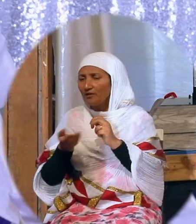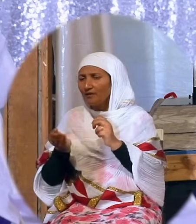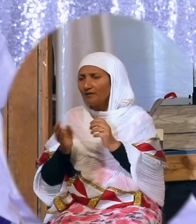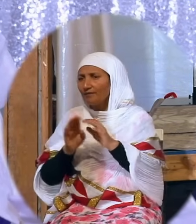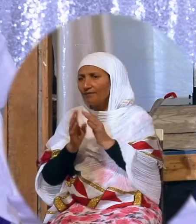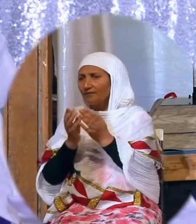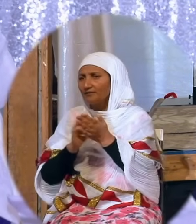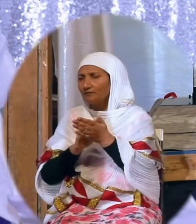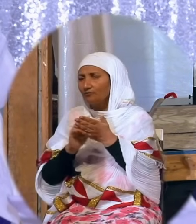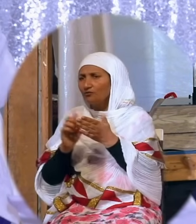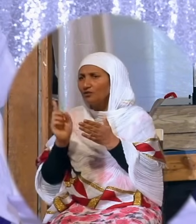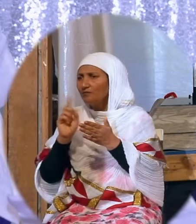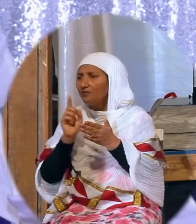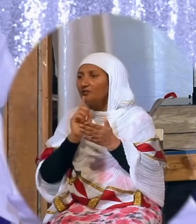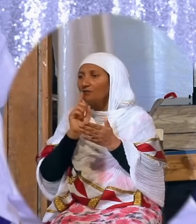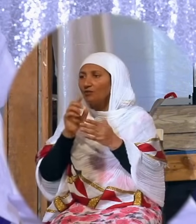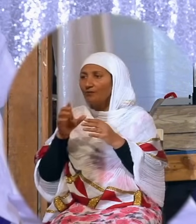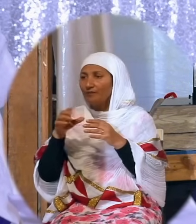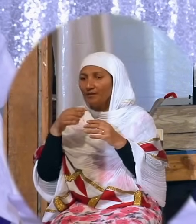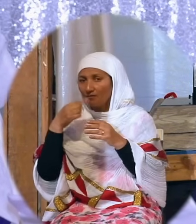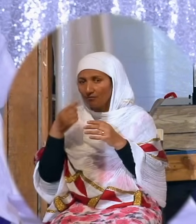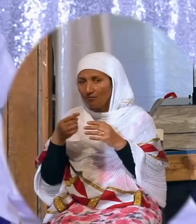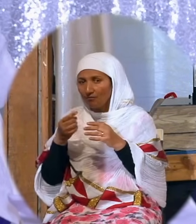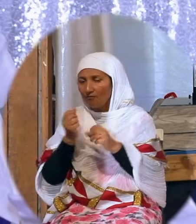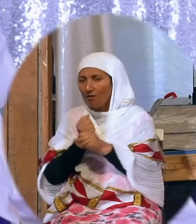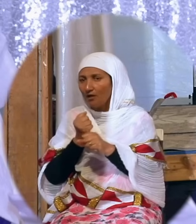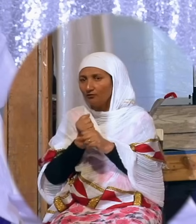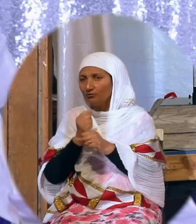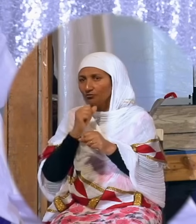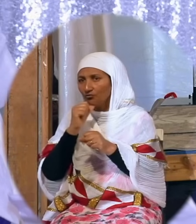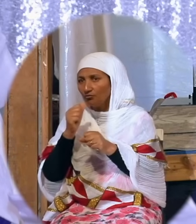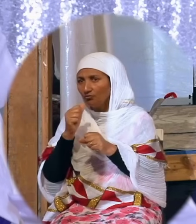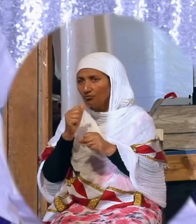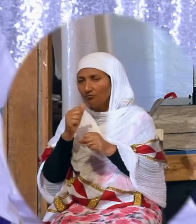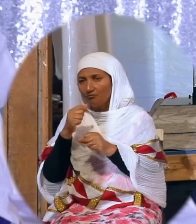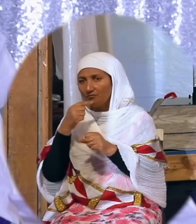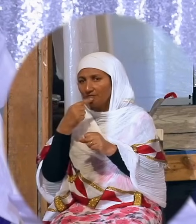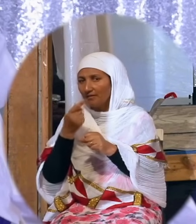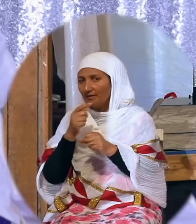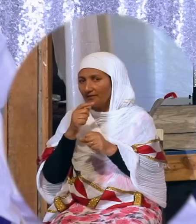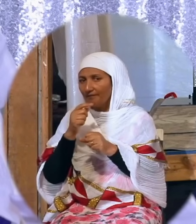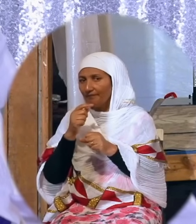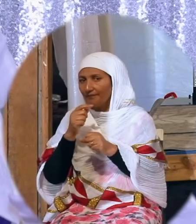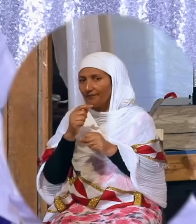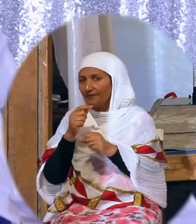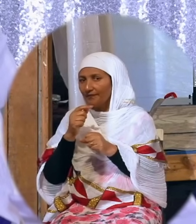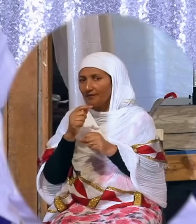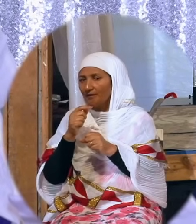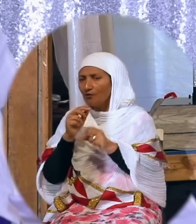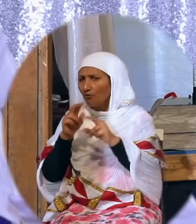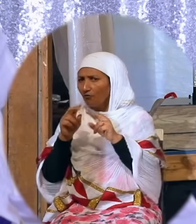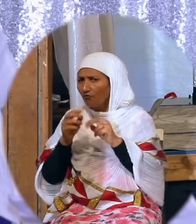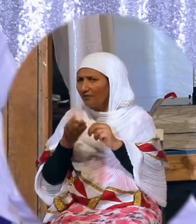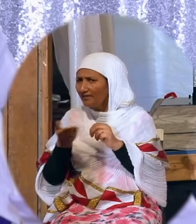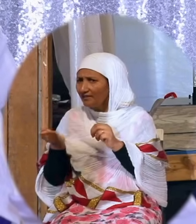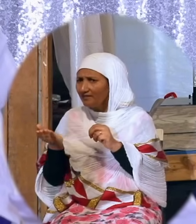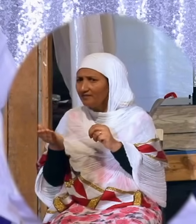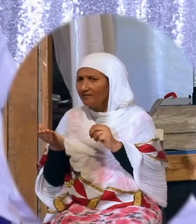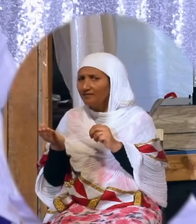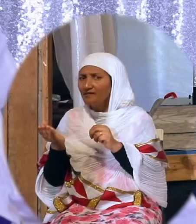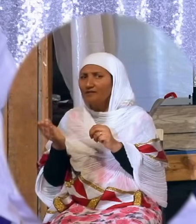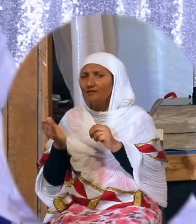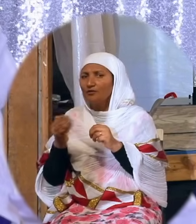የሚለው አታድርጉ አትስሩ ብቻ ነው የሚለው ተጸየፉት ይላል አይደል ክፉን ነገር ምንድን ነው ማድረግ